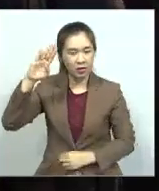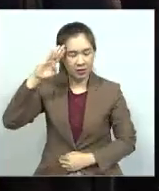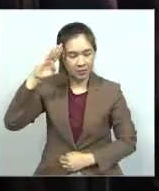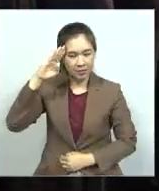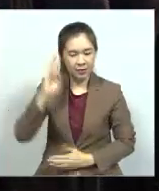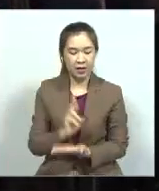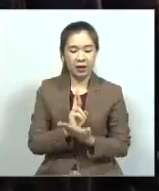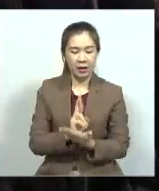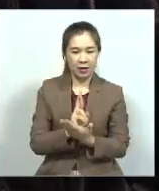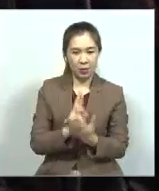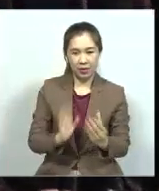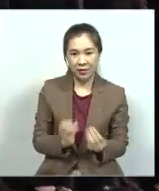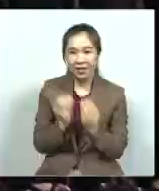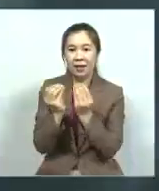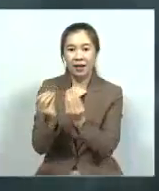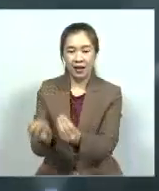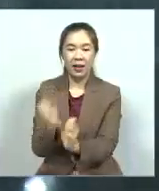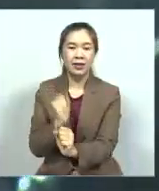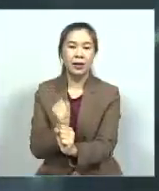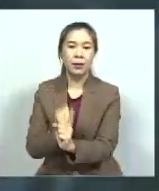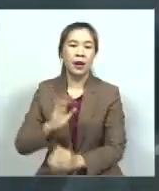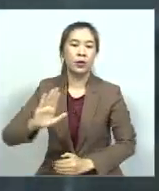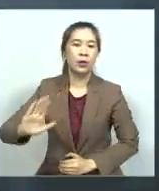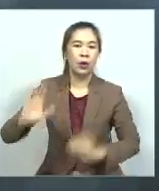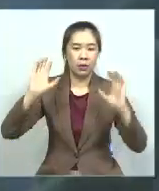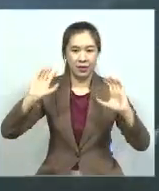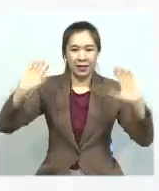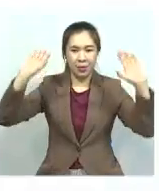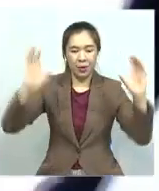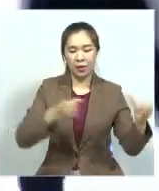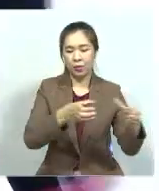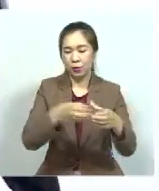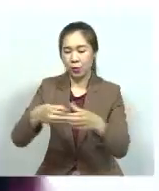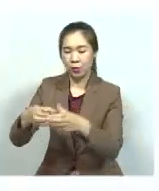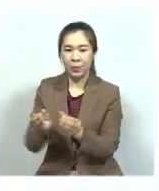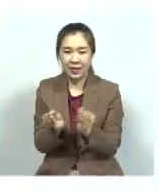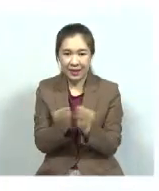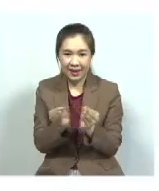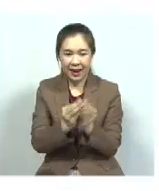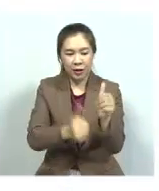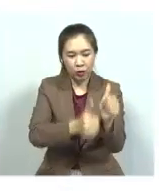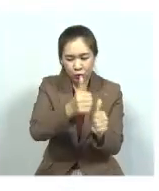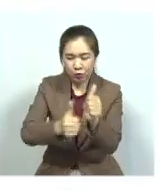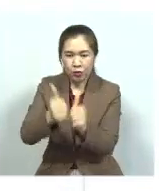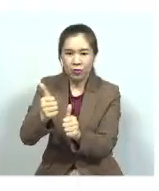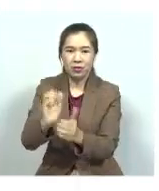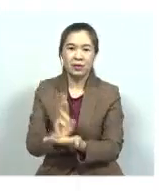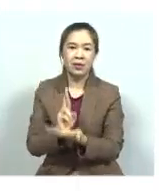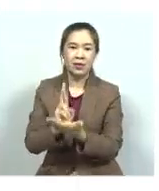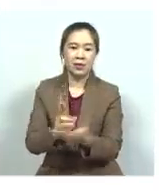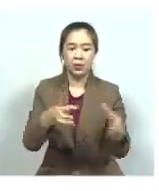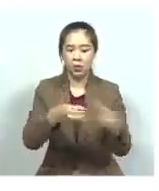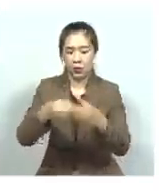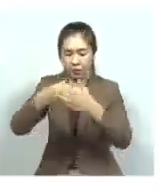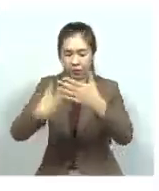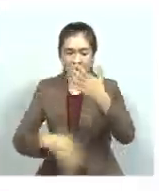การประเมินคุณธรรมและความโปร่งใสในการดำเนินงานของหน่วยงานภาครัฐที่ได้คะแนนสูงสุดในแต่ละประเภทให้กับ6หน่วย